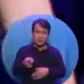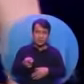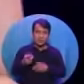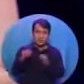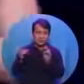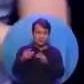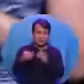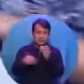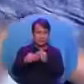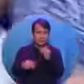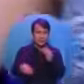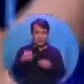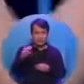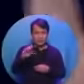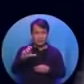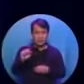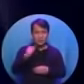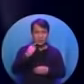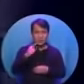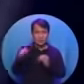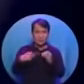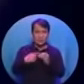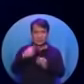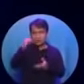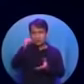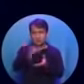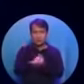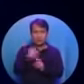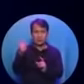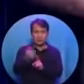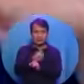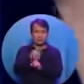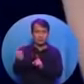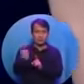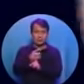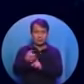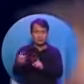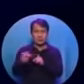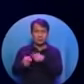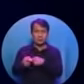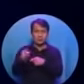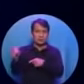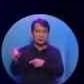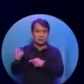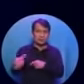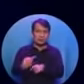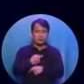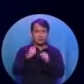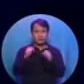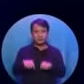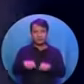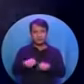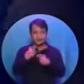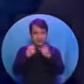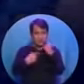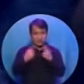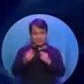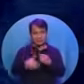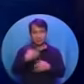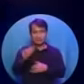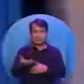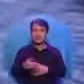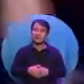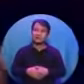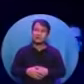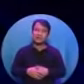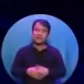ni Milan Hoson. Ganito ang uri ng asawa na abusada. Kapag ikaw pinatulan ng asawa mo, abay iiyak-iyak.